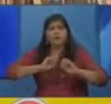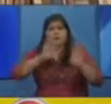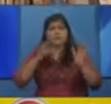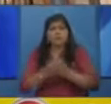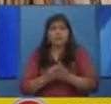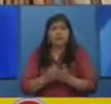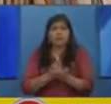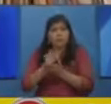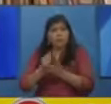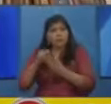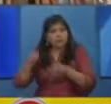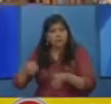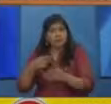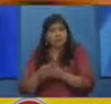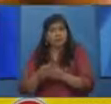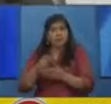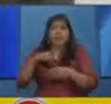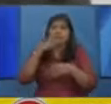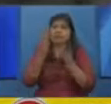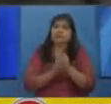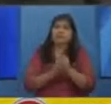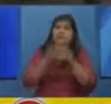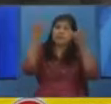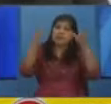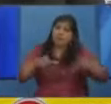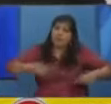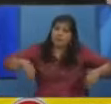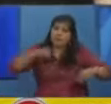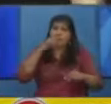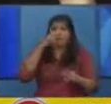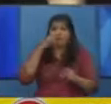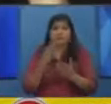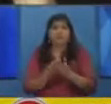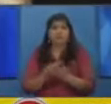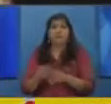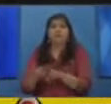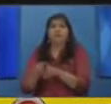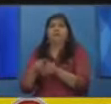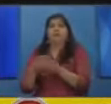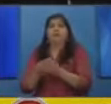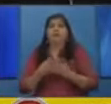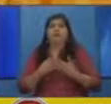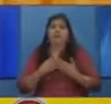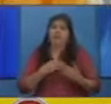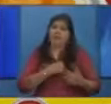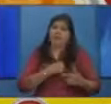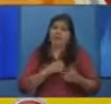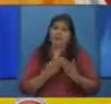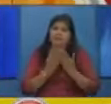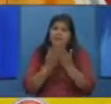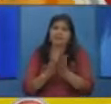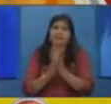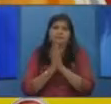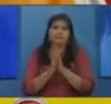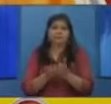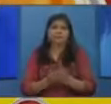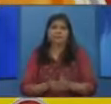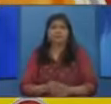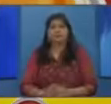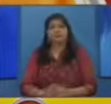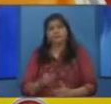नेक प्रयास करने वाले सभी महानुभावों का हृदय से अभिनंदन करता हूं। मेरे प्यारे